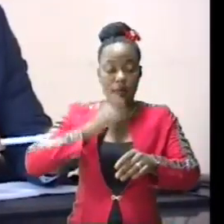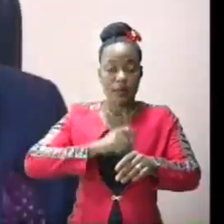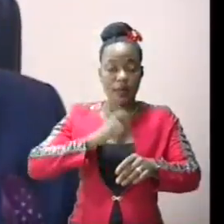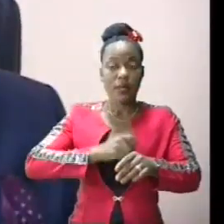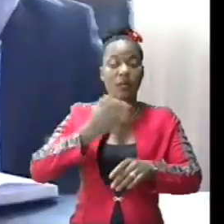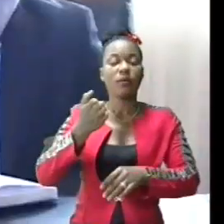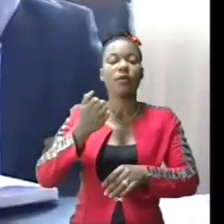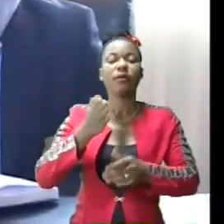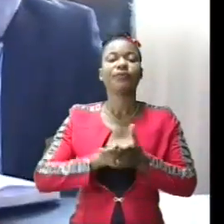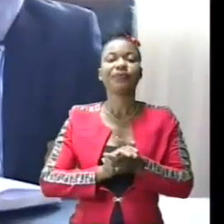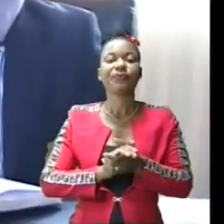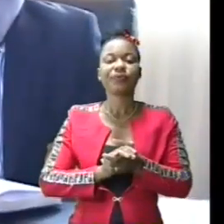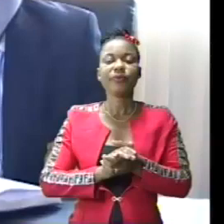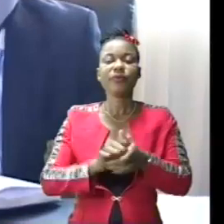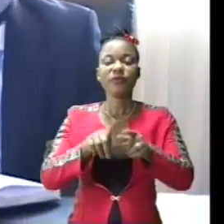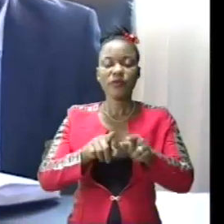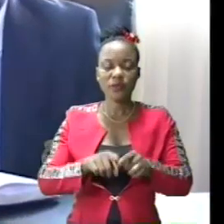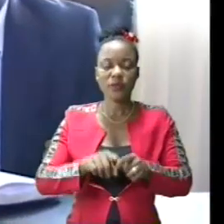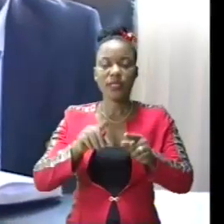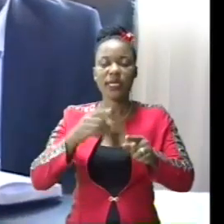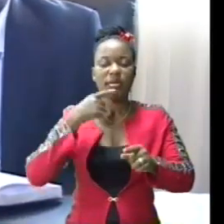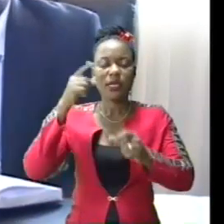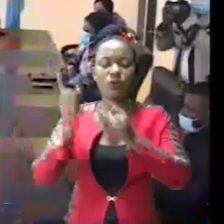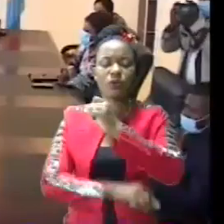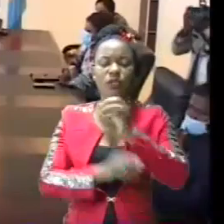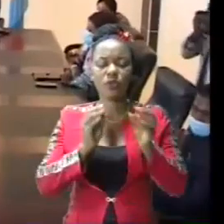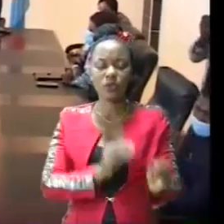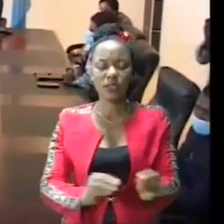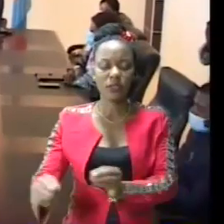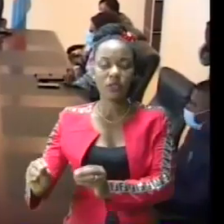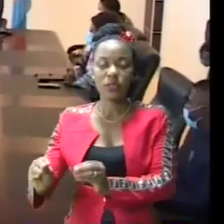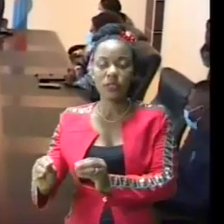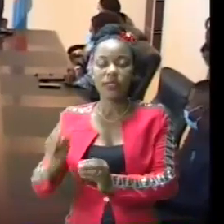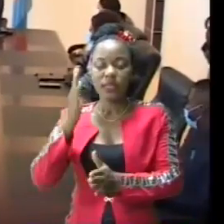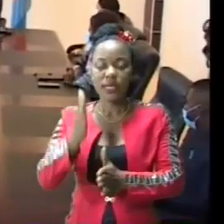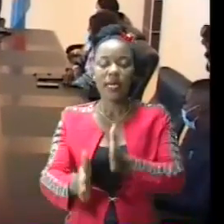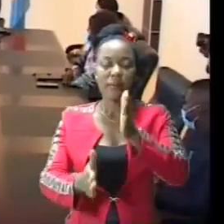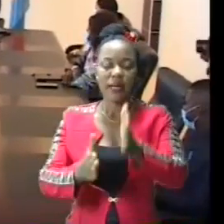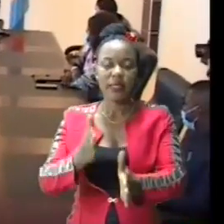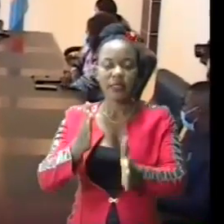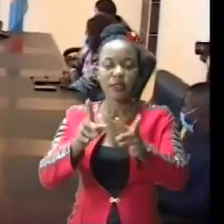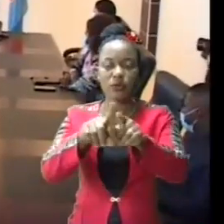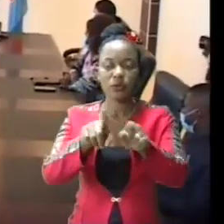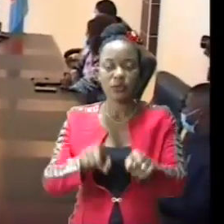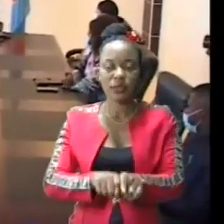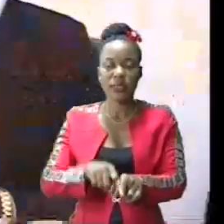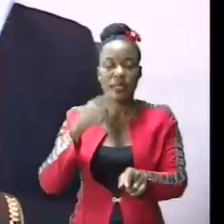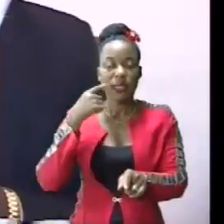Takei Shengumbi a d'abord condamné l'organisation de la marche, qui d'ailleurs